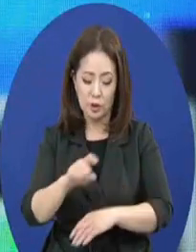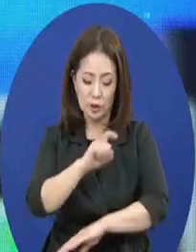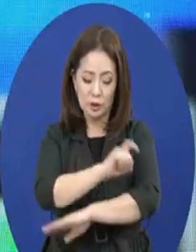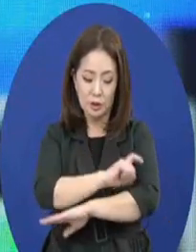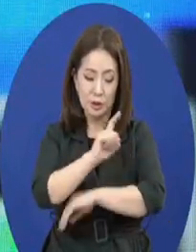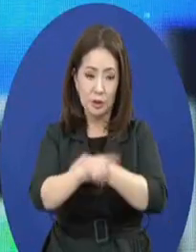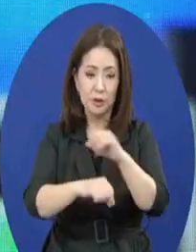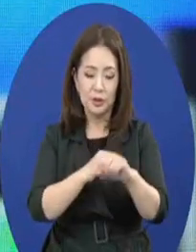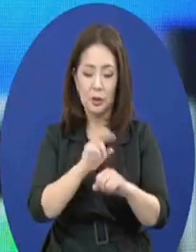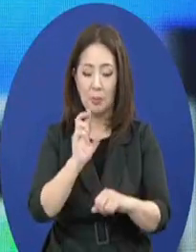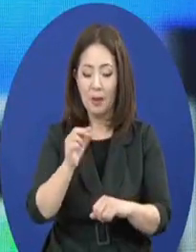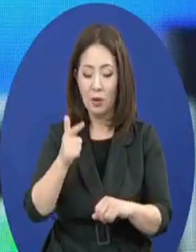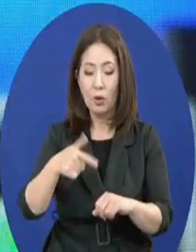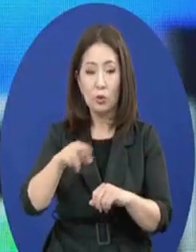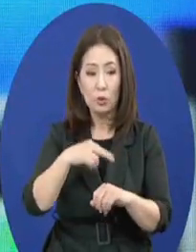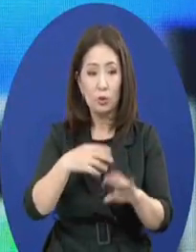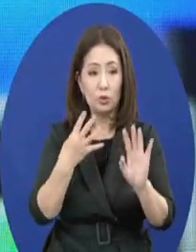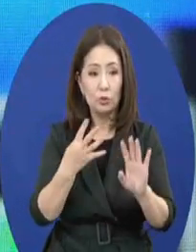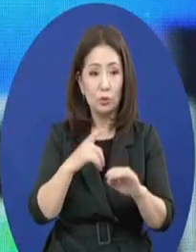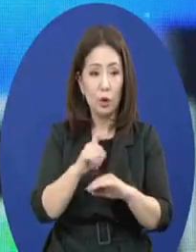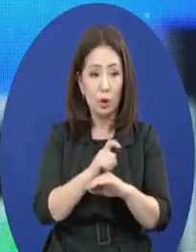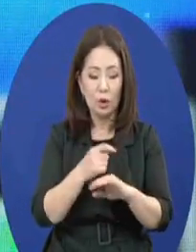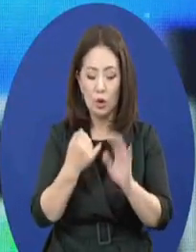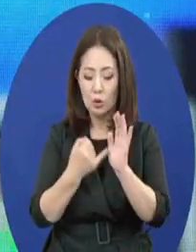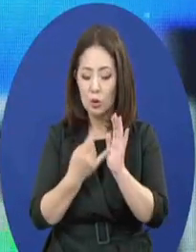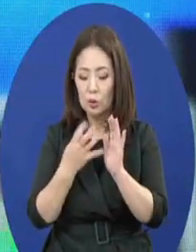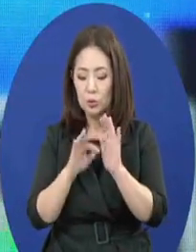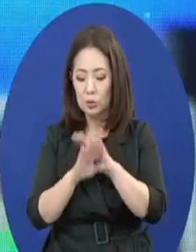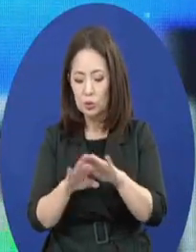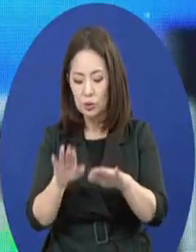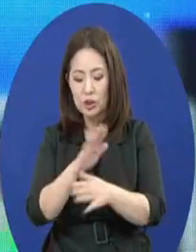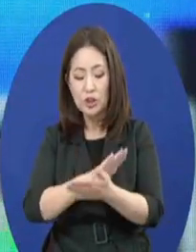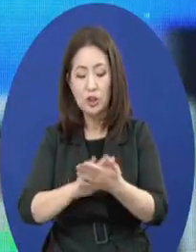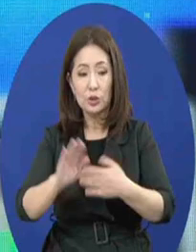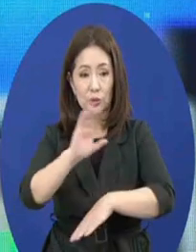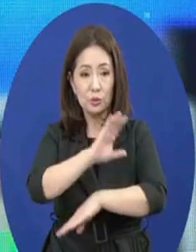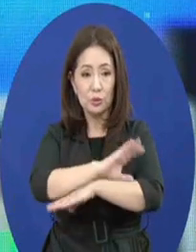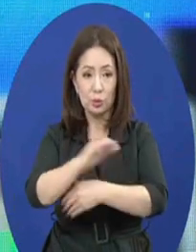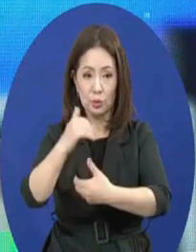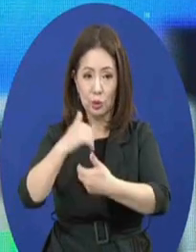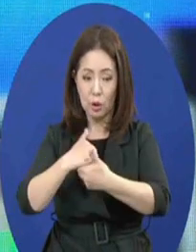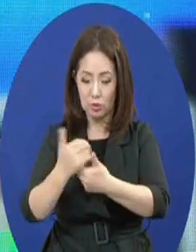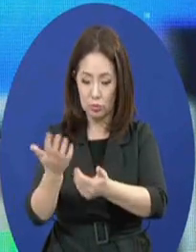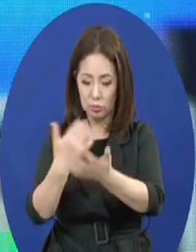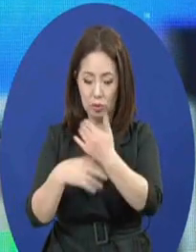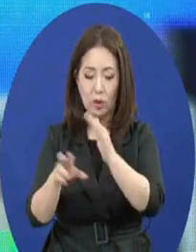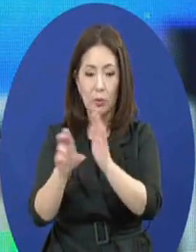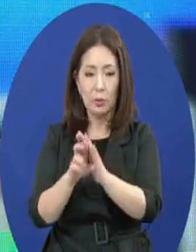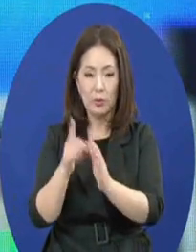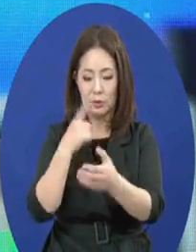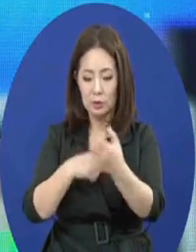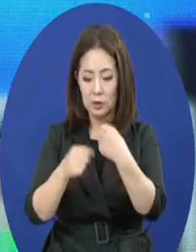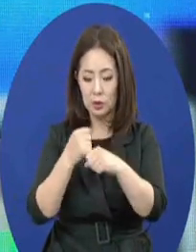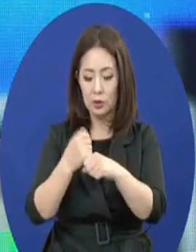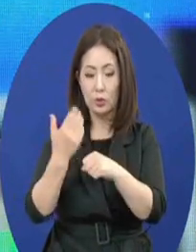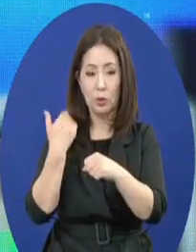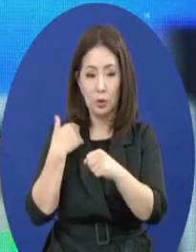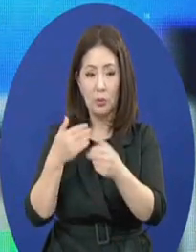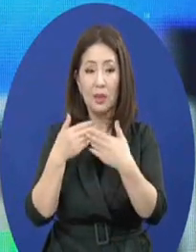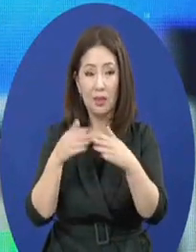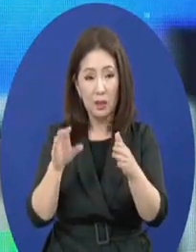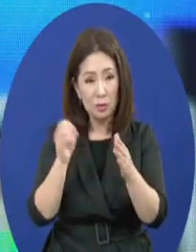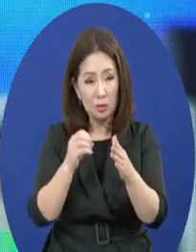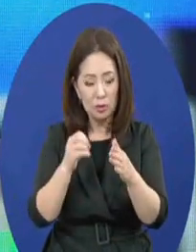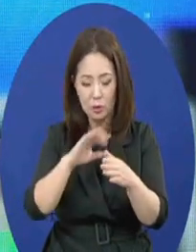Энэ хичээлийн жилээс Баянгол дүүргийн 9-р хорооны 640 сурагчийн сургалт хичээллэх боломжтой боллоо. Сургуулийн барилга өнгөрсөн онд ашиглалтанд орох байсан